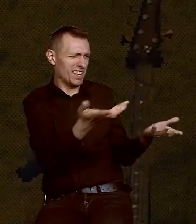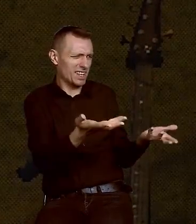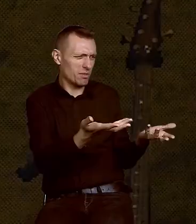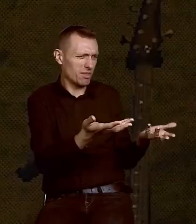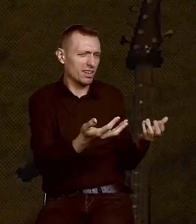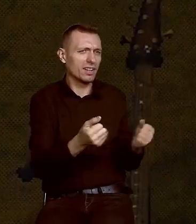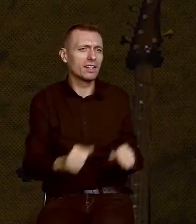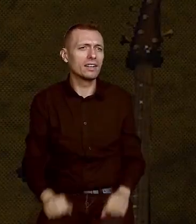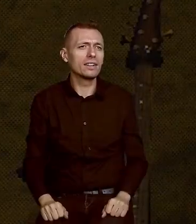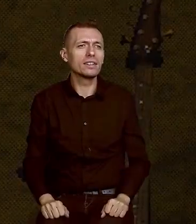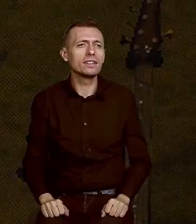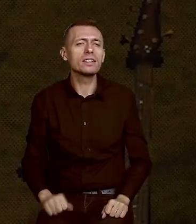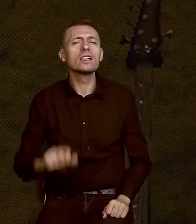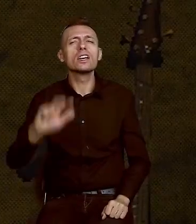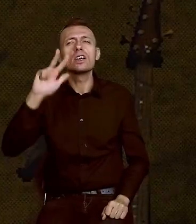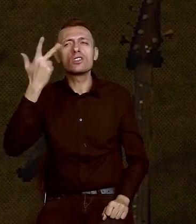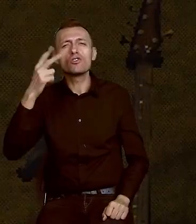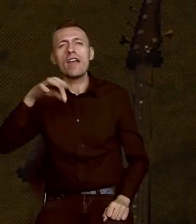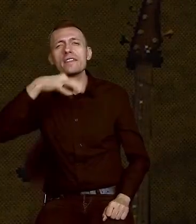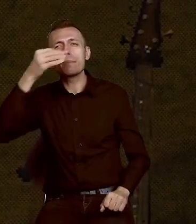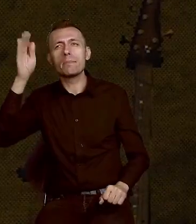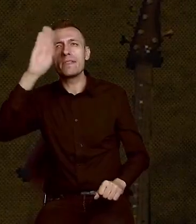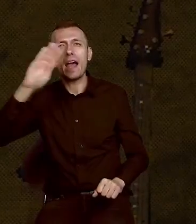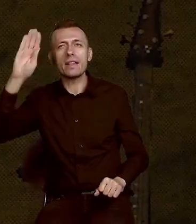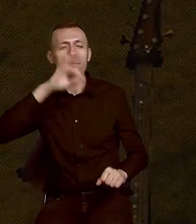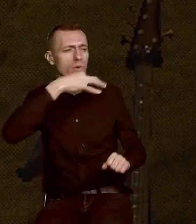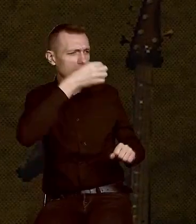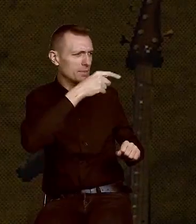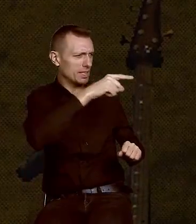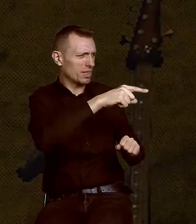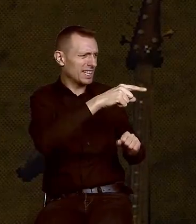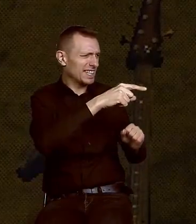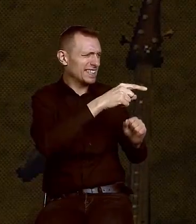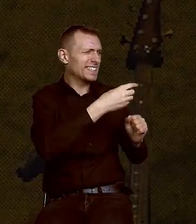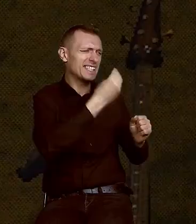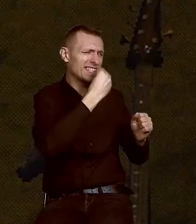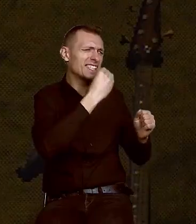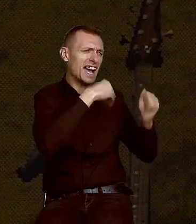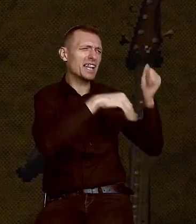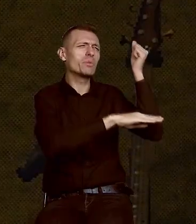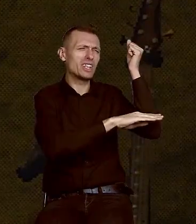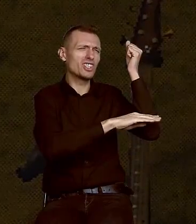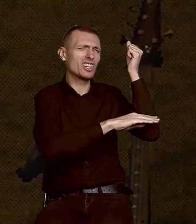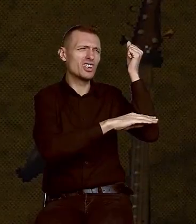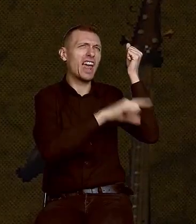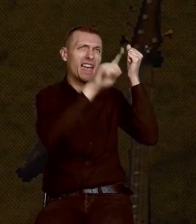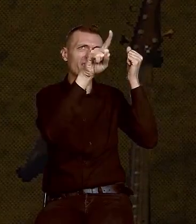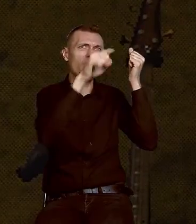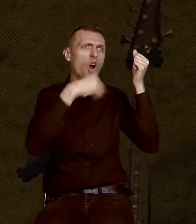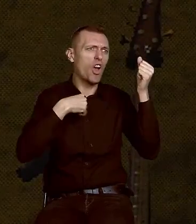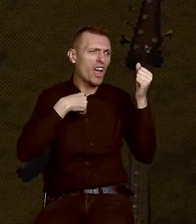trzecie przerażające pytanie. Czy jadłeś z drzewa, z którego zakazałem ci jeść?